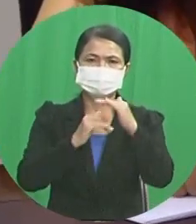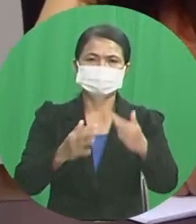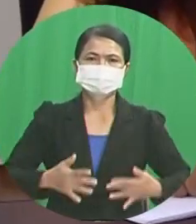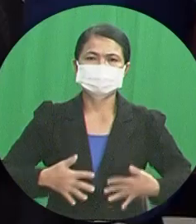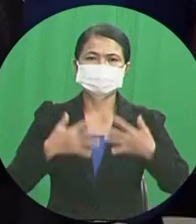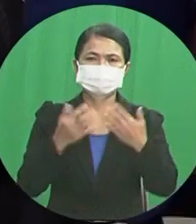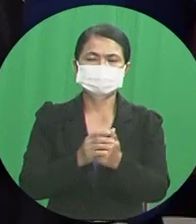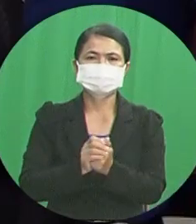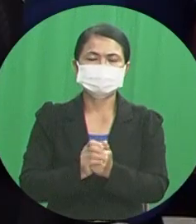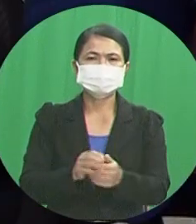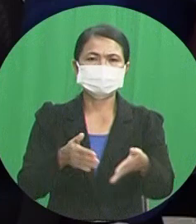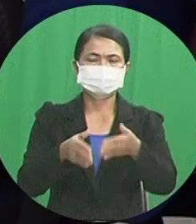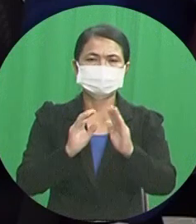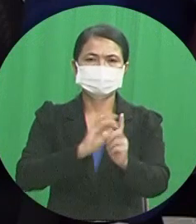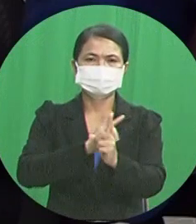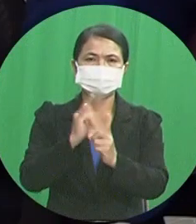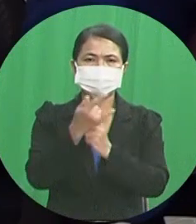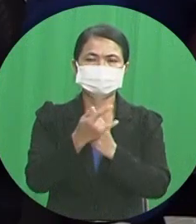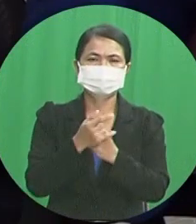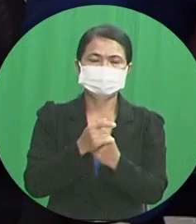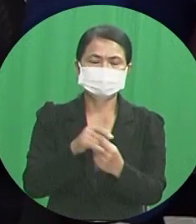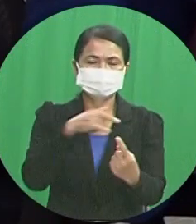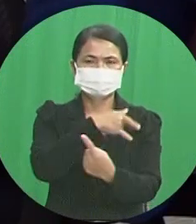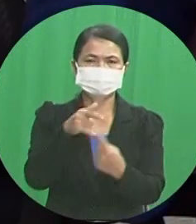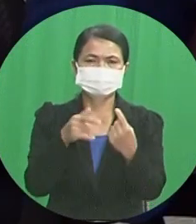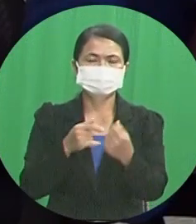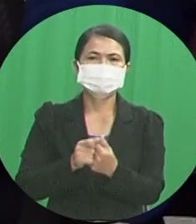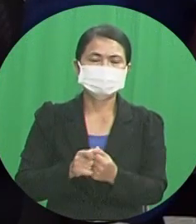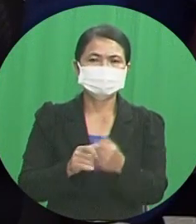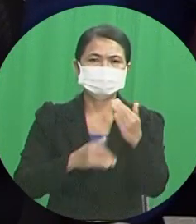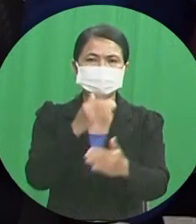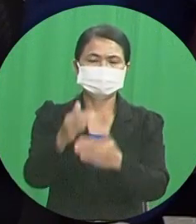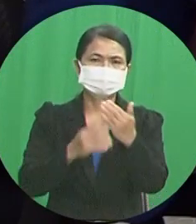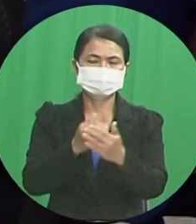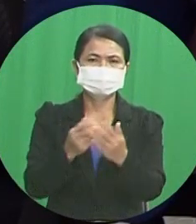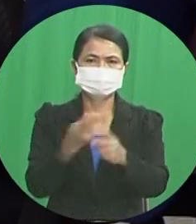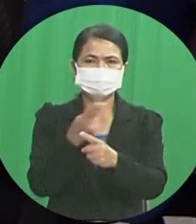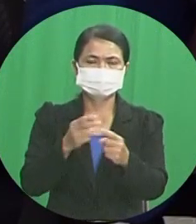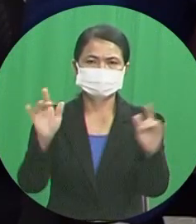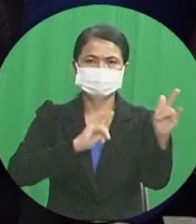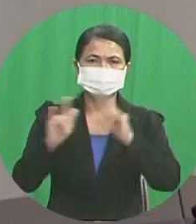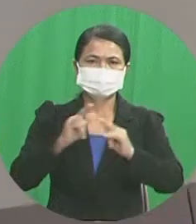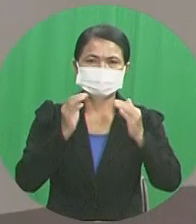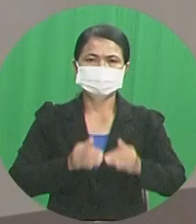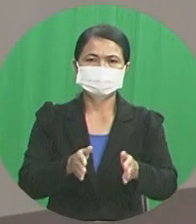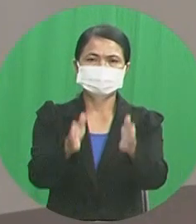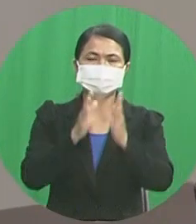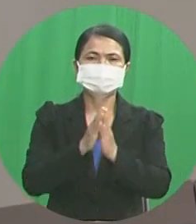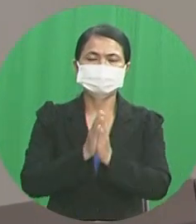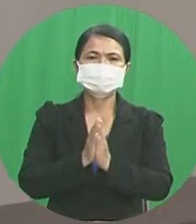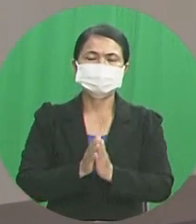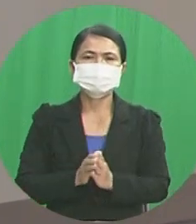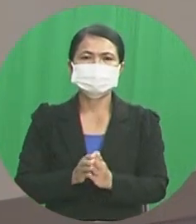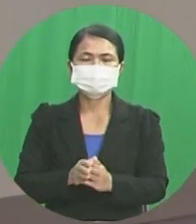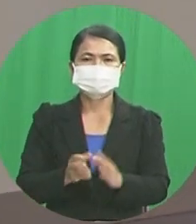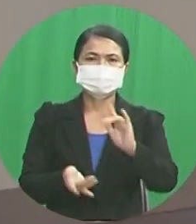ភាពនិងបង្កើនបរិមាណផលិតប្រកបដោយនិរន្តរភាពតាមរយៈការអនុវត្តបច្ចេកវិទ្យាសមស្របទំនើបធ